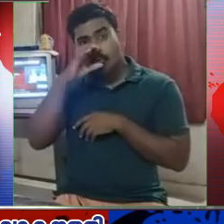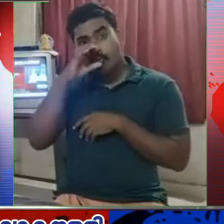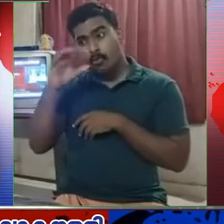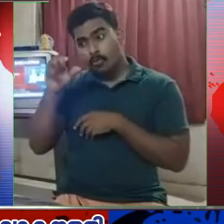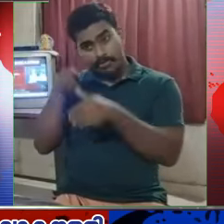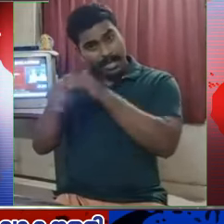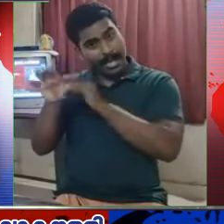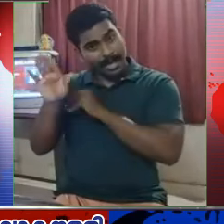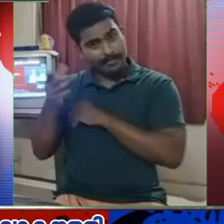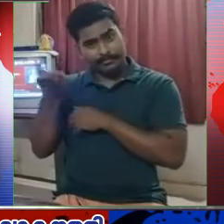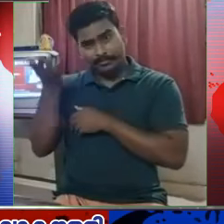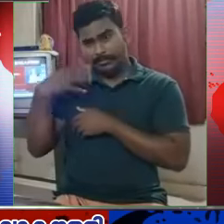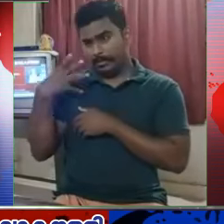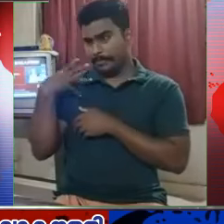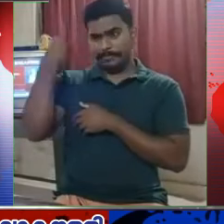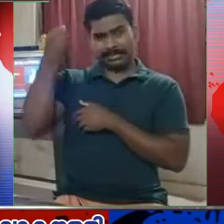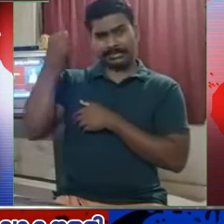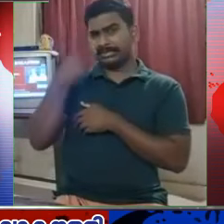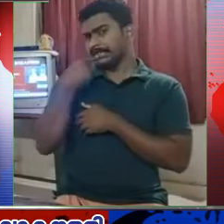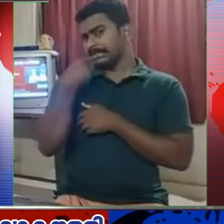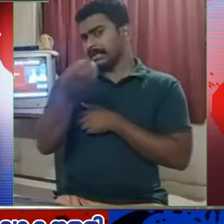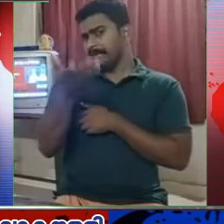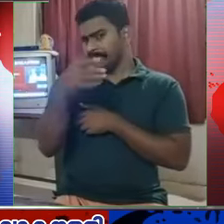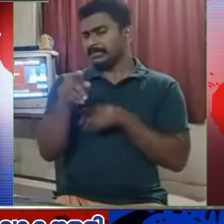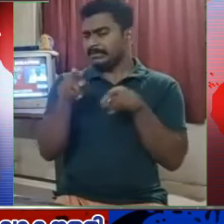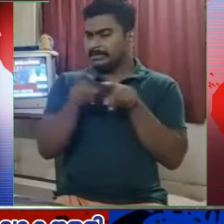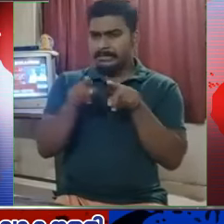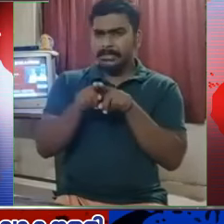കോട്ടയം നഗരസഭയുടെ തനത് ഫണ്ട് തീർന്നുപോയി എന്ന വാർത്ത